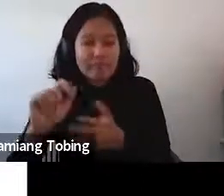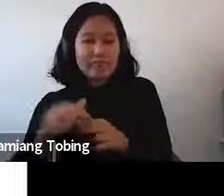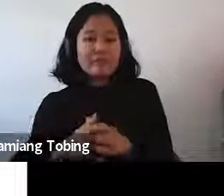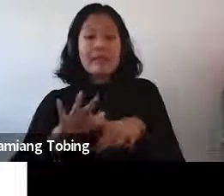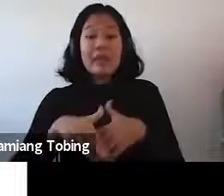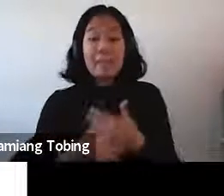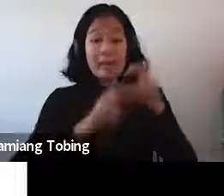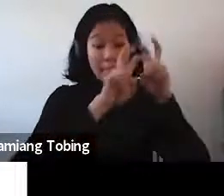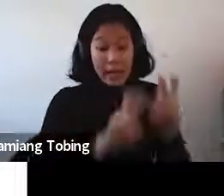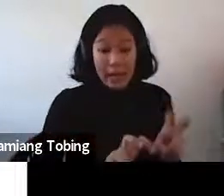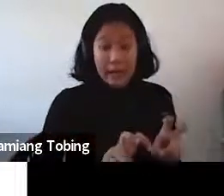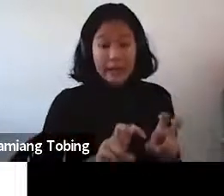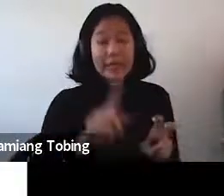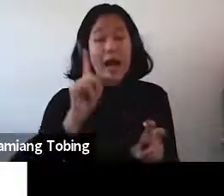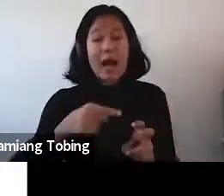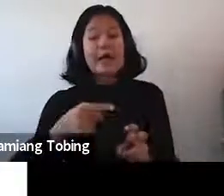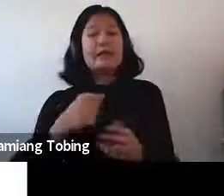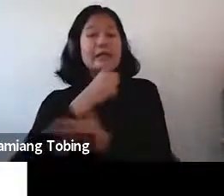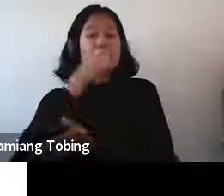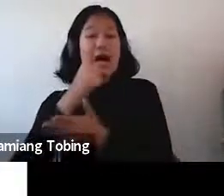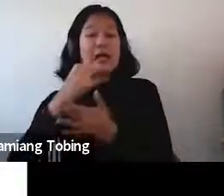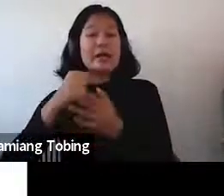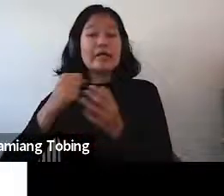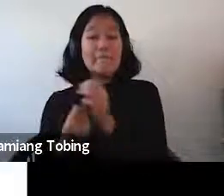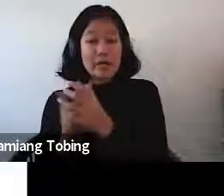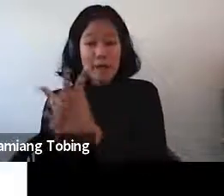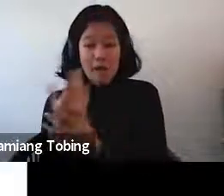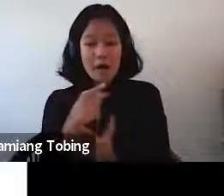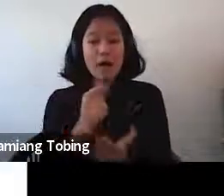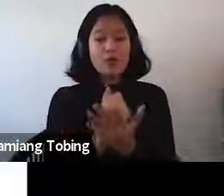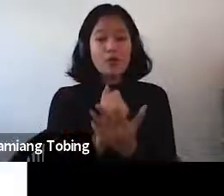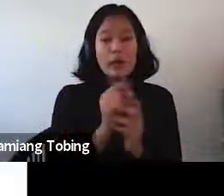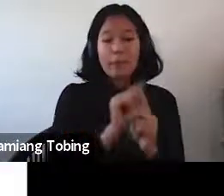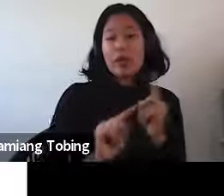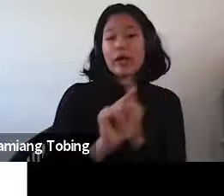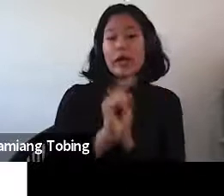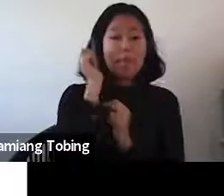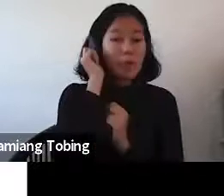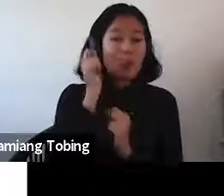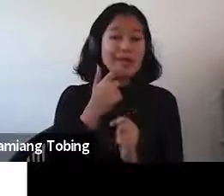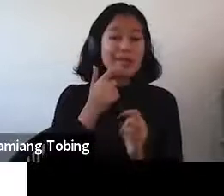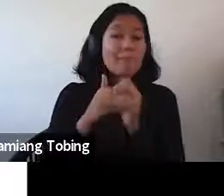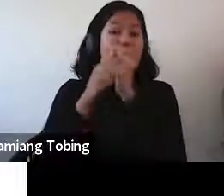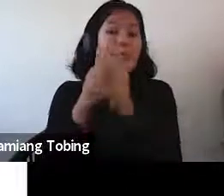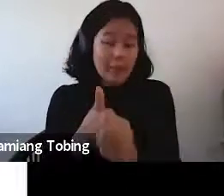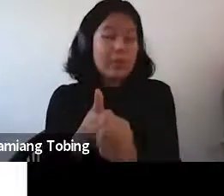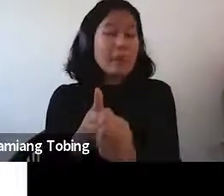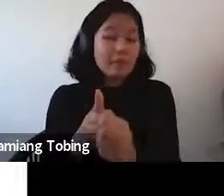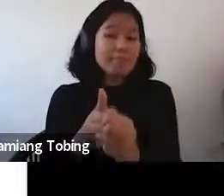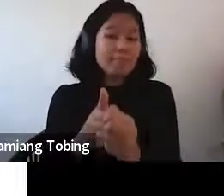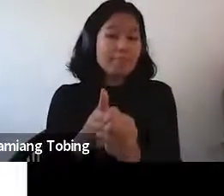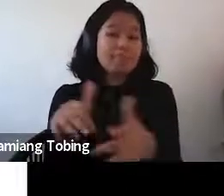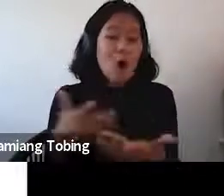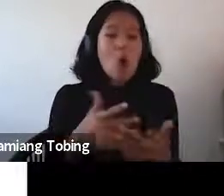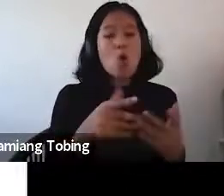penelitian di negara berkembang, memang representasi perempuan dalam posisi kepemimpinan baik dalam